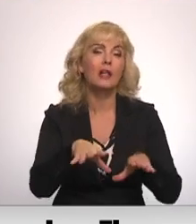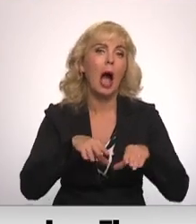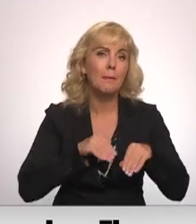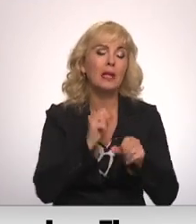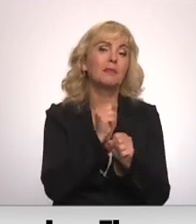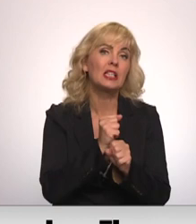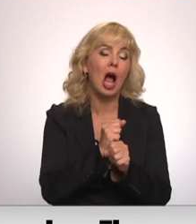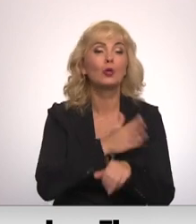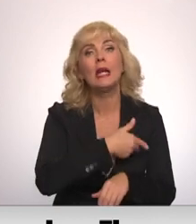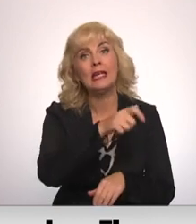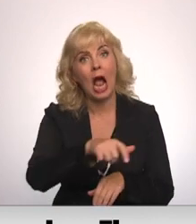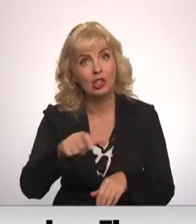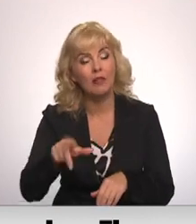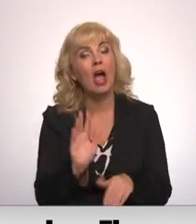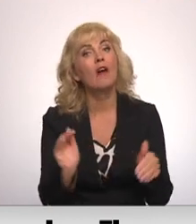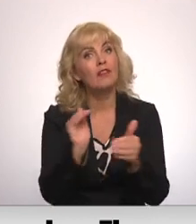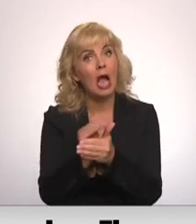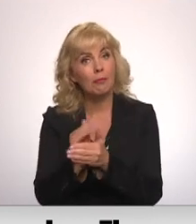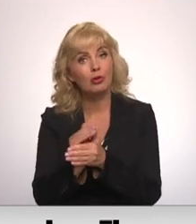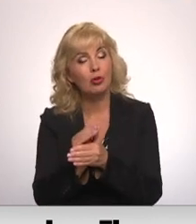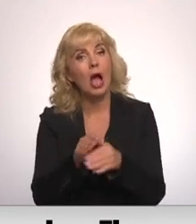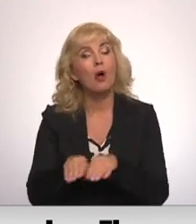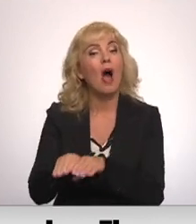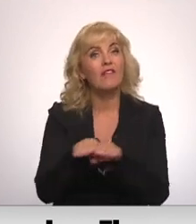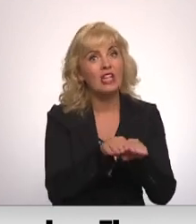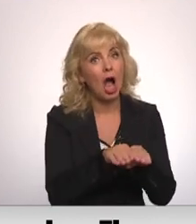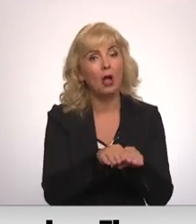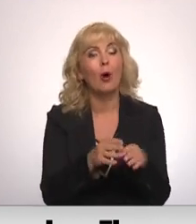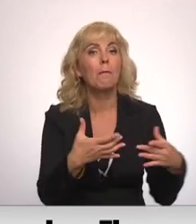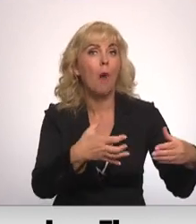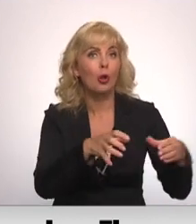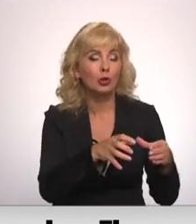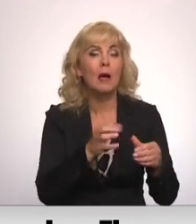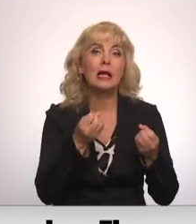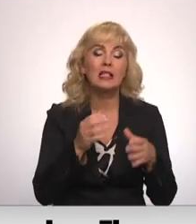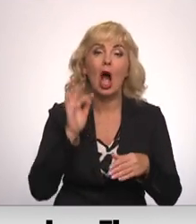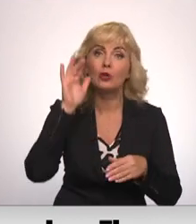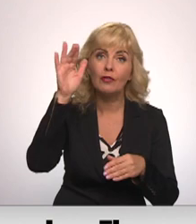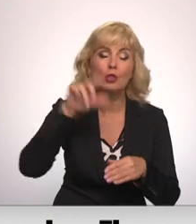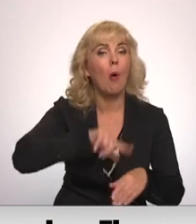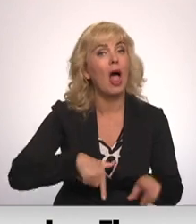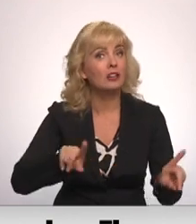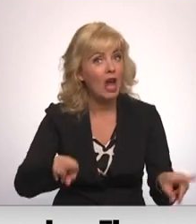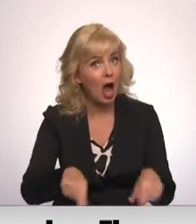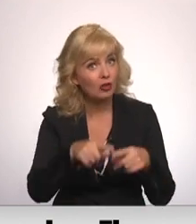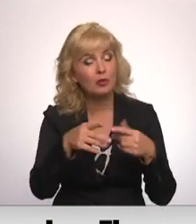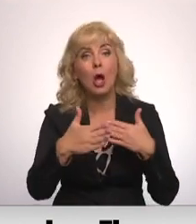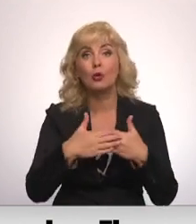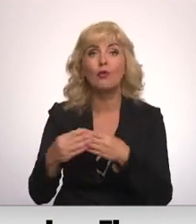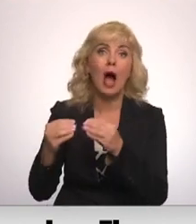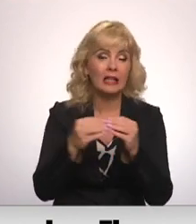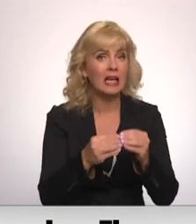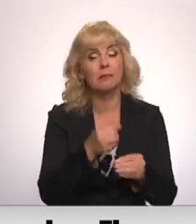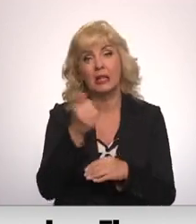strādāt tā, lai iedzīvotāji varētu to iepazīt kā vienotu politisku spēku ar skaidru vīziju par Latvijas attīstību vismaz tuvākajiem 10